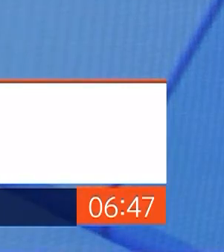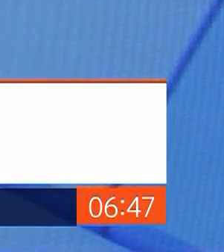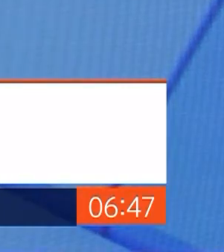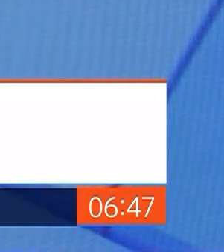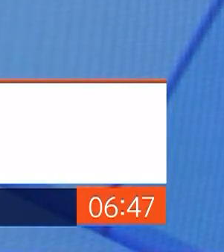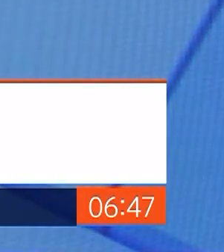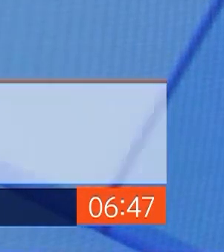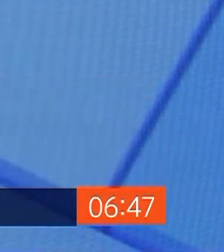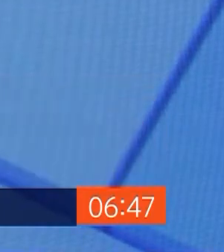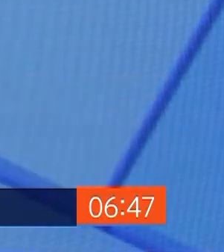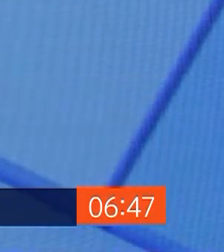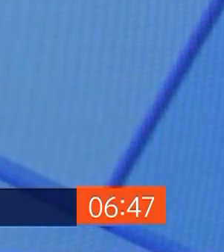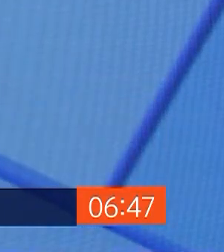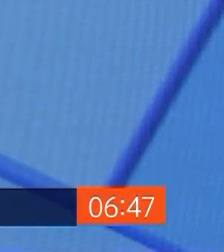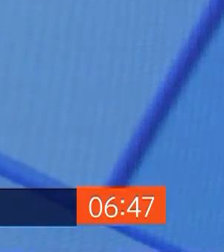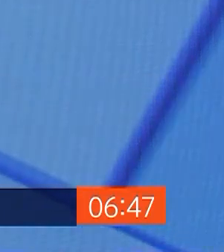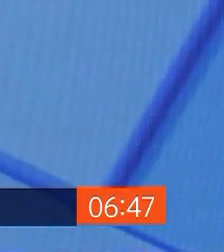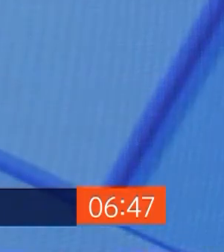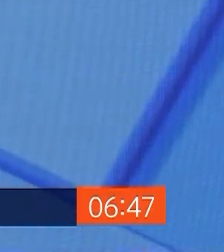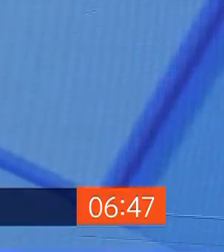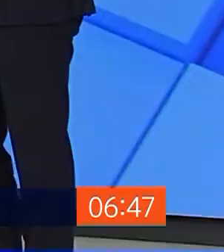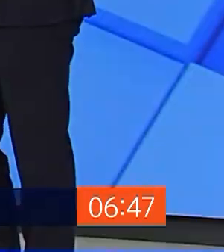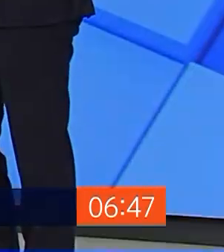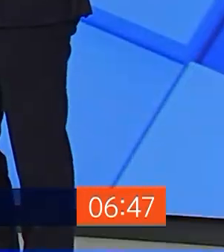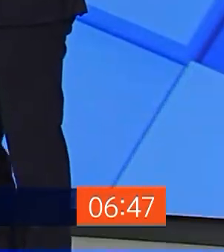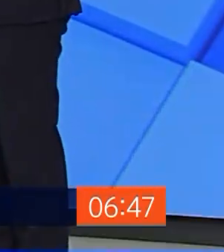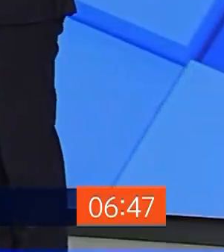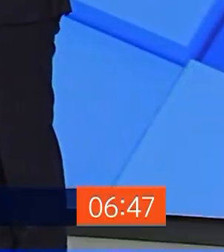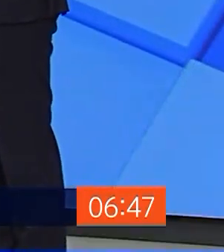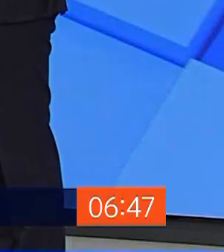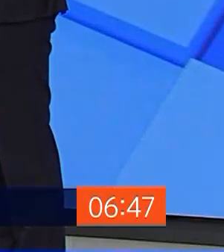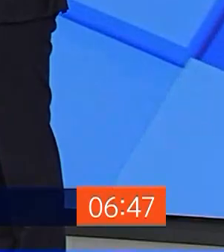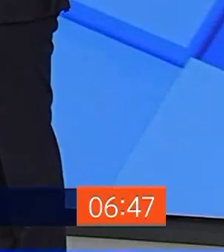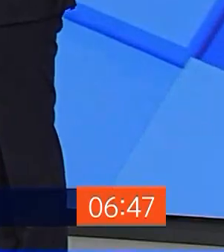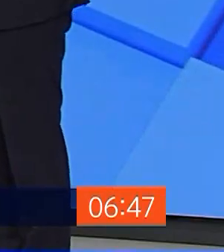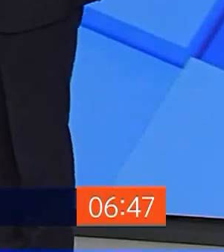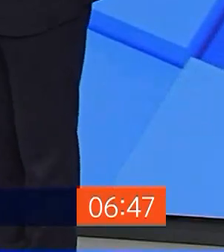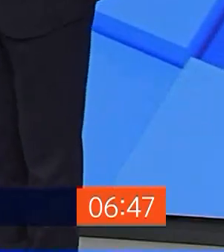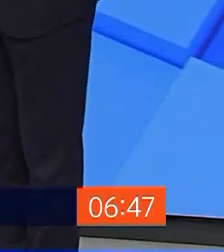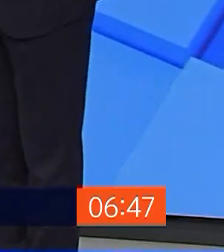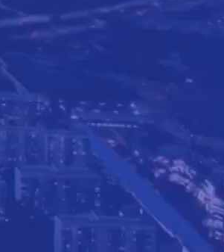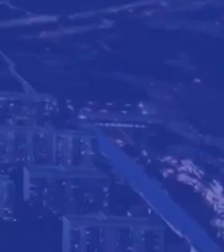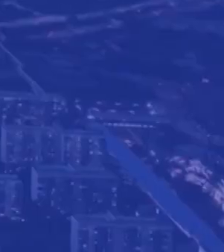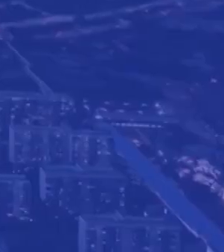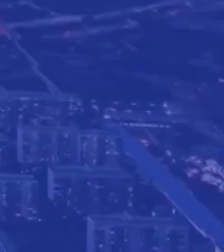샴푸 매출이 127%나 늘어났다고 하네요. 네, 한 기자 오늘 잘 들었습니다. 고맙습니다.